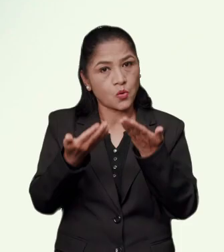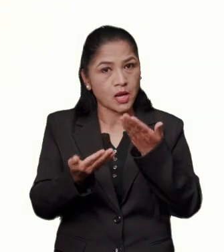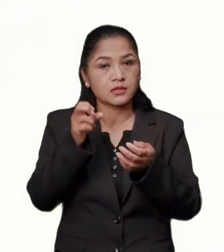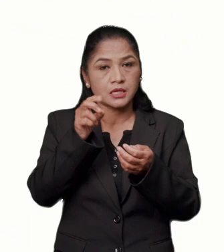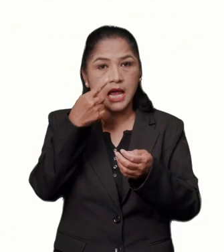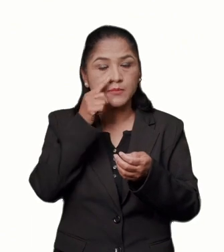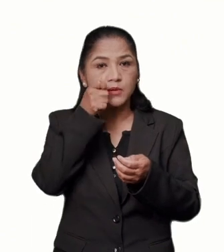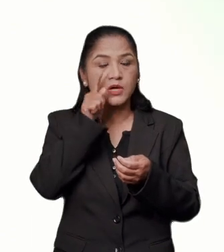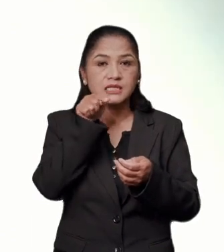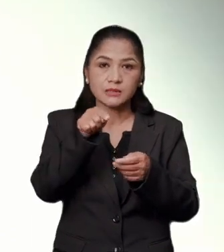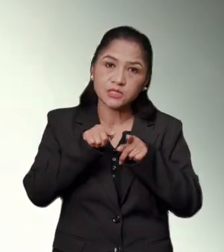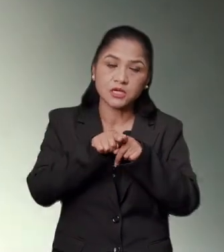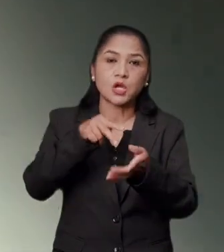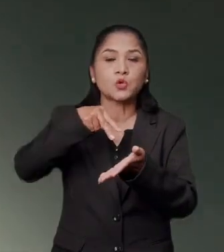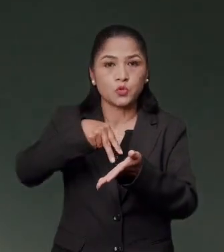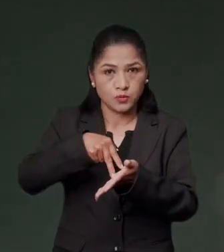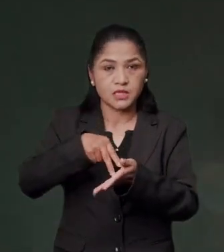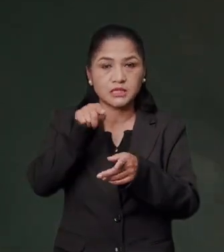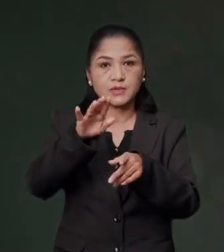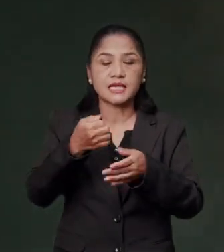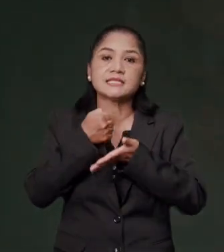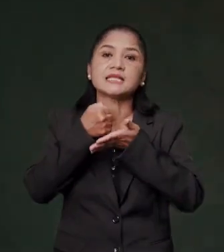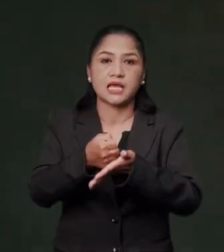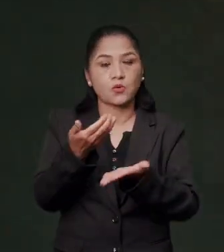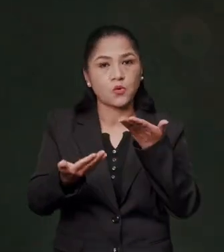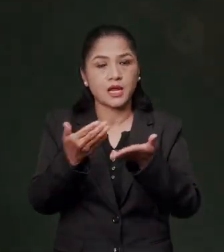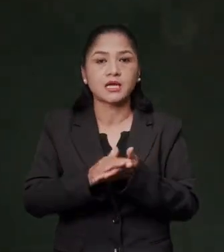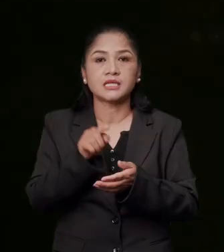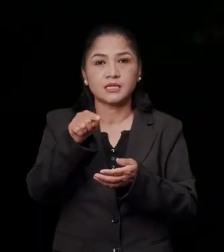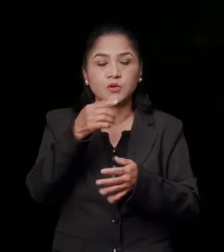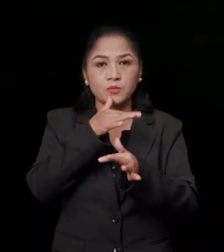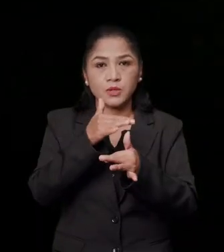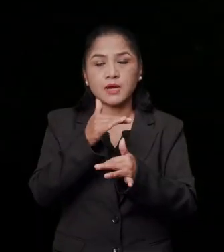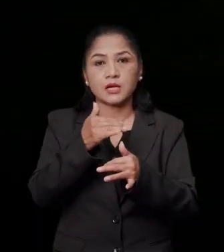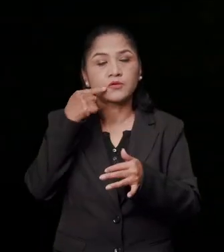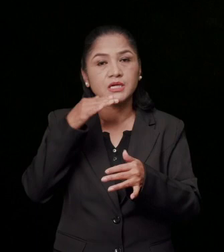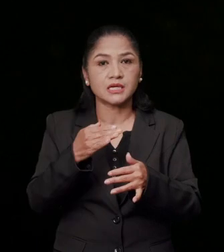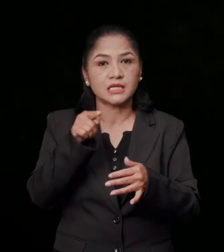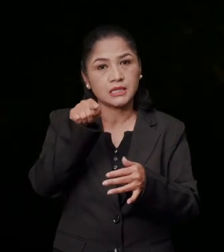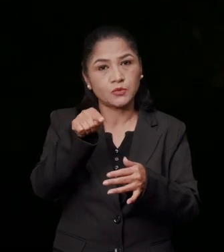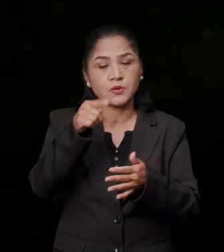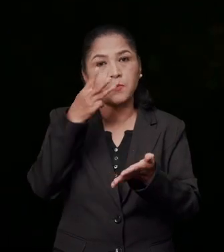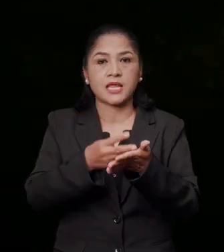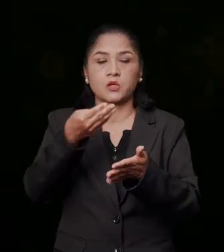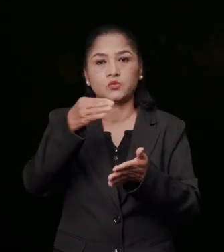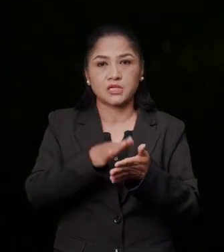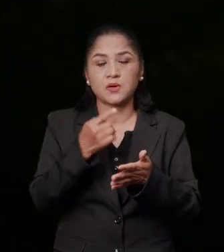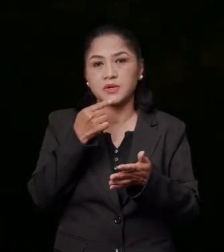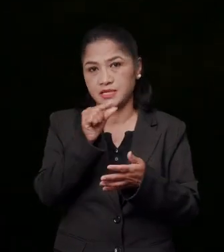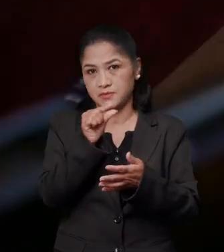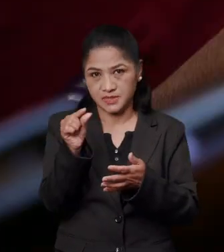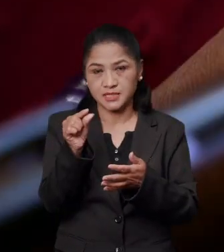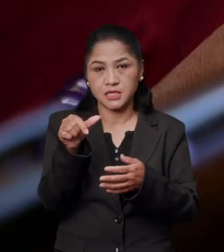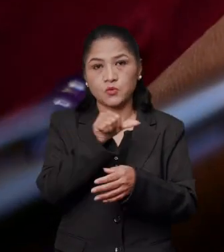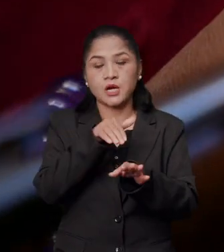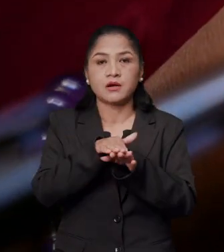गरे पनि तिम्रो आमाबुबाले तिमीसँग उभिएर तिमीलाई साथ दिनुहुनेछ। तिम्रो विवाहको निर्णय केवल तिम्रो नै हुनेछ